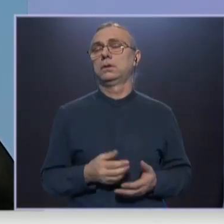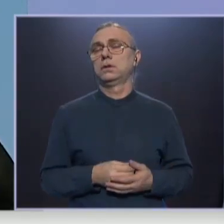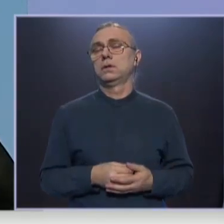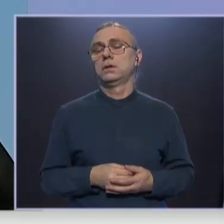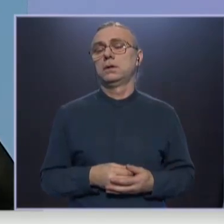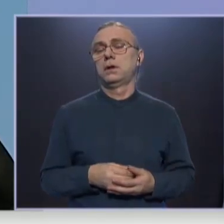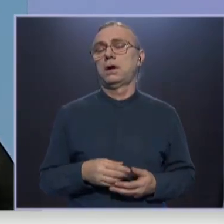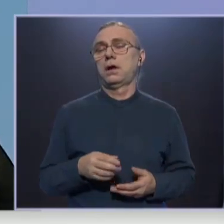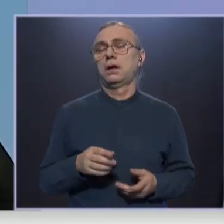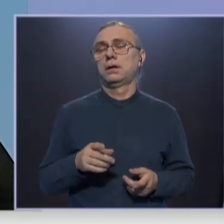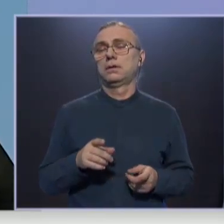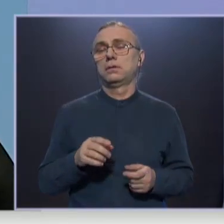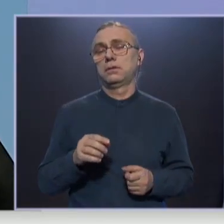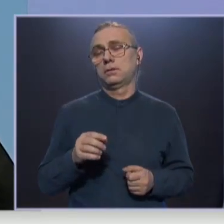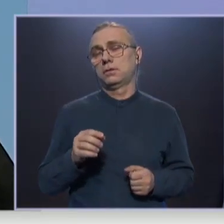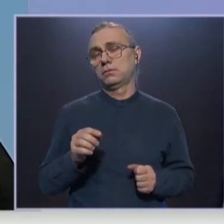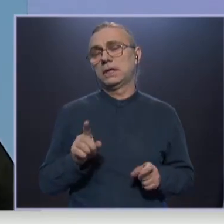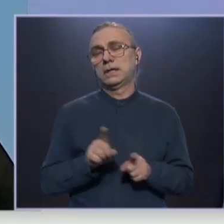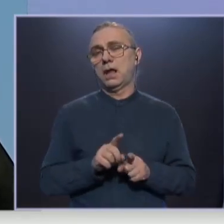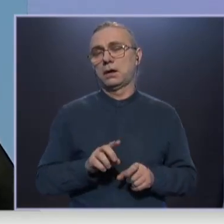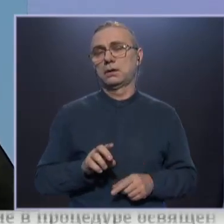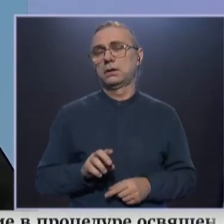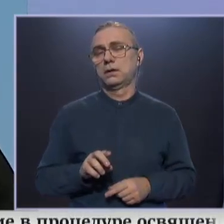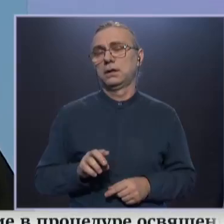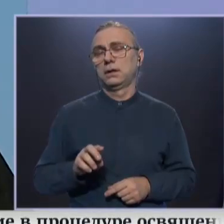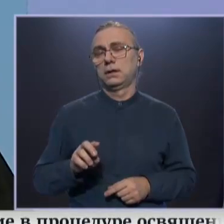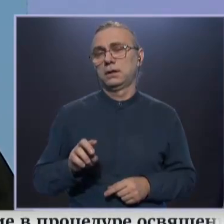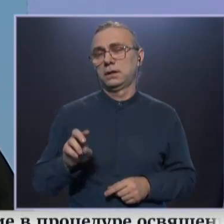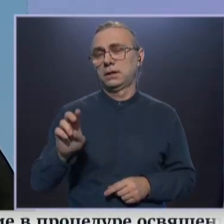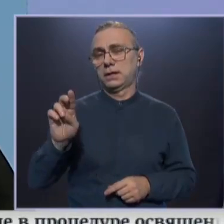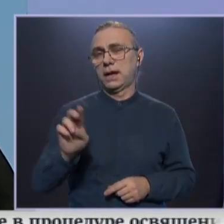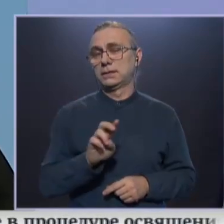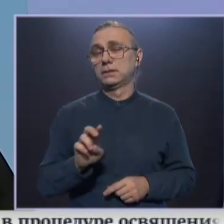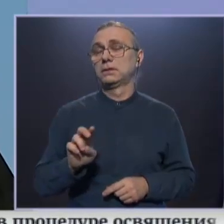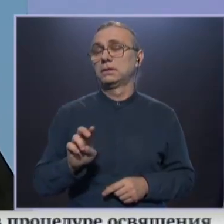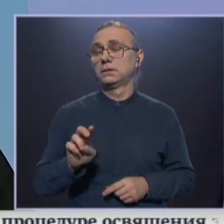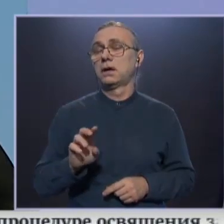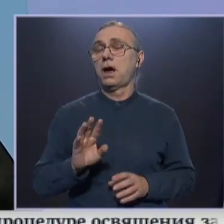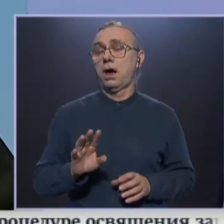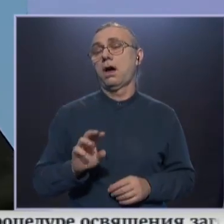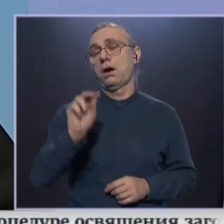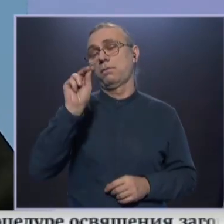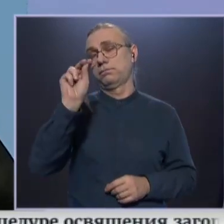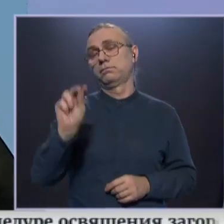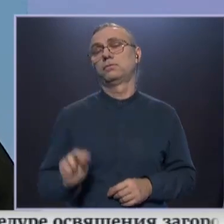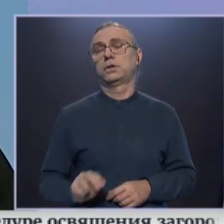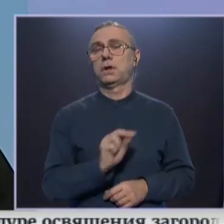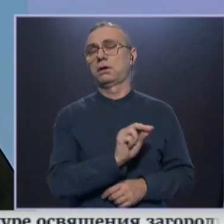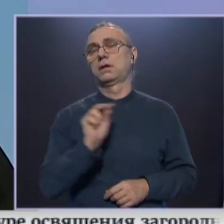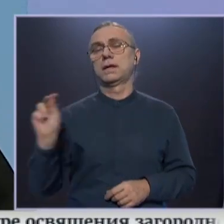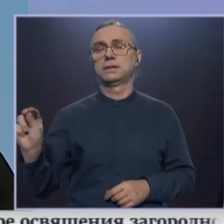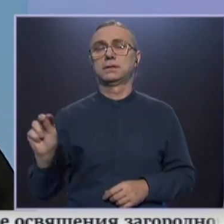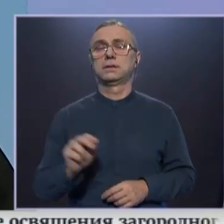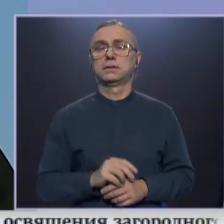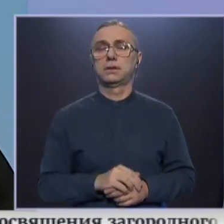ничего страшного не будет. А просто берет и точно так же, как себя крестишь. Просто крестишь другого человека. Очень хорошо, когда